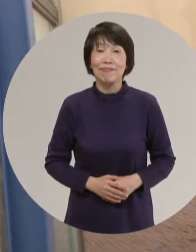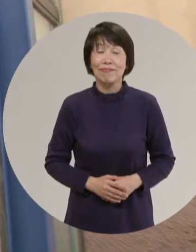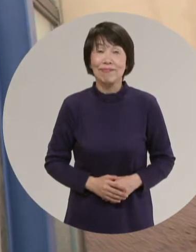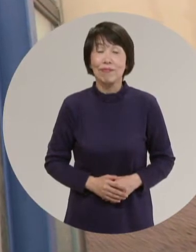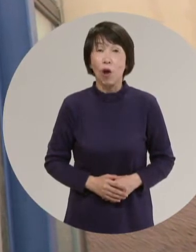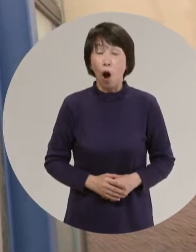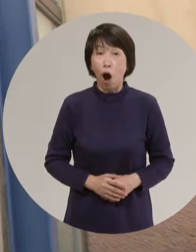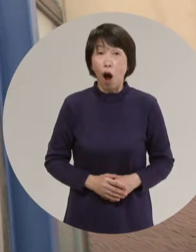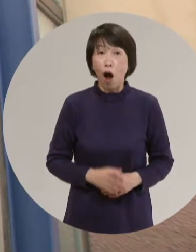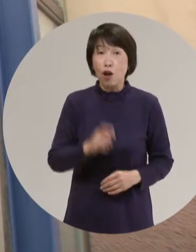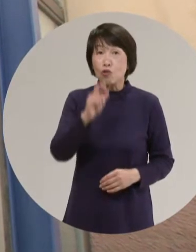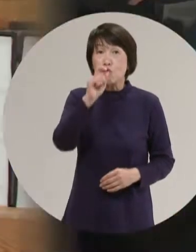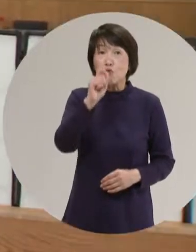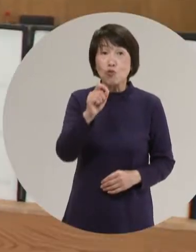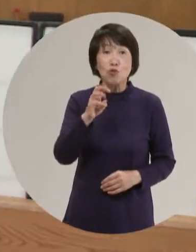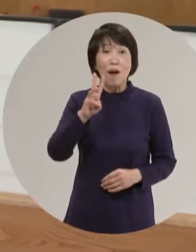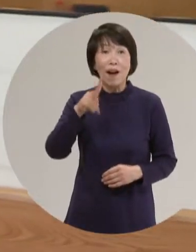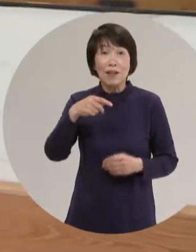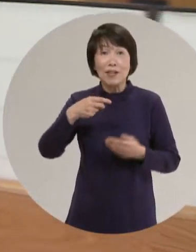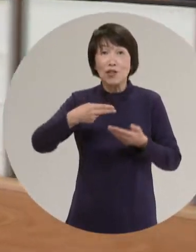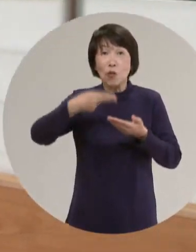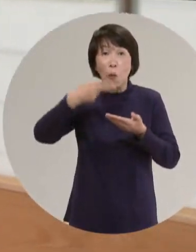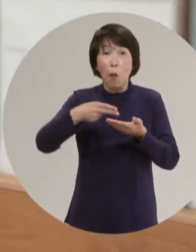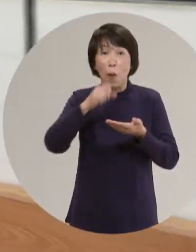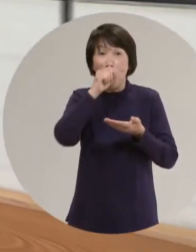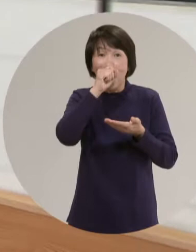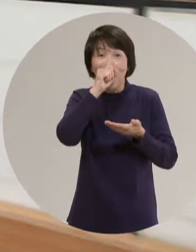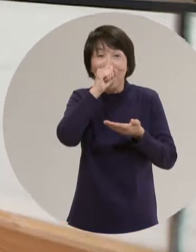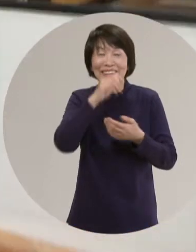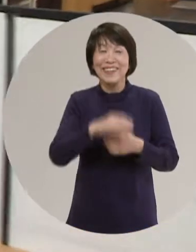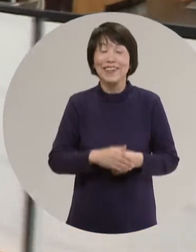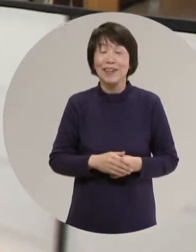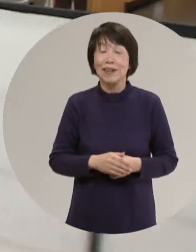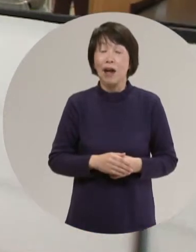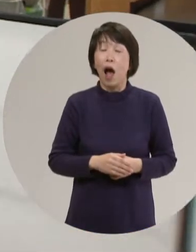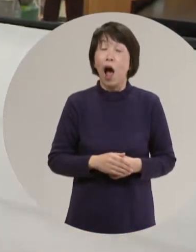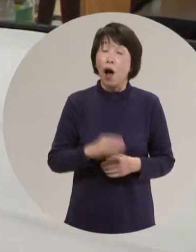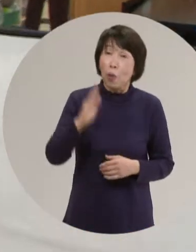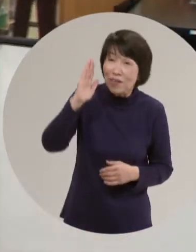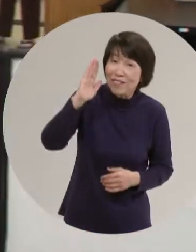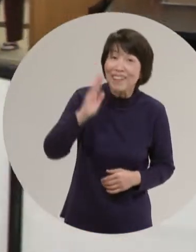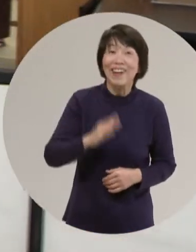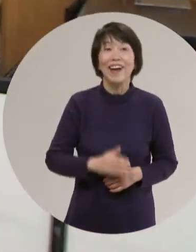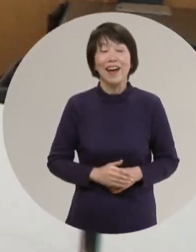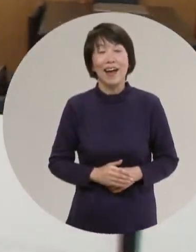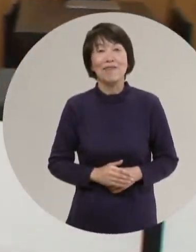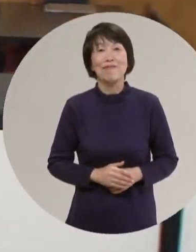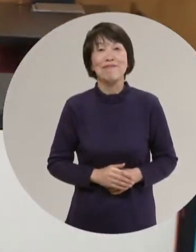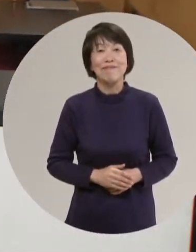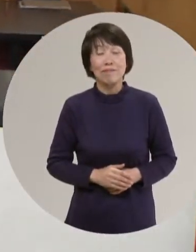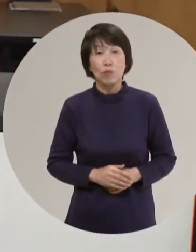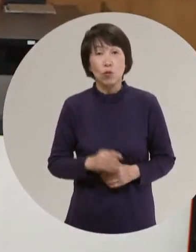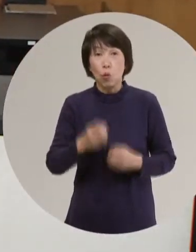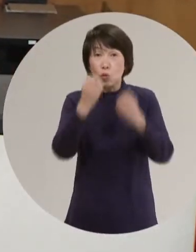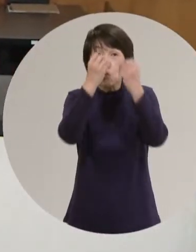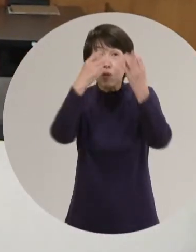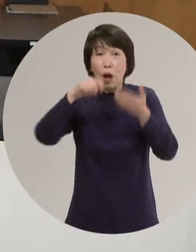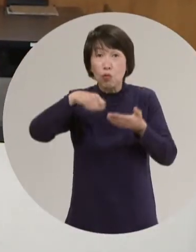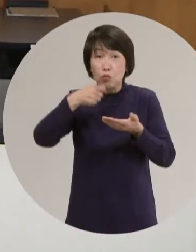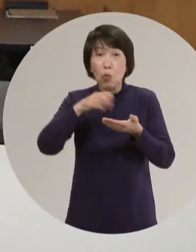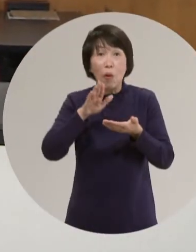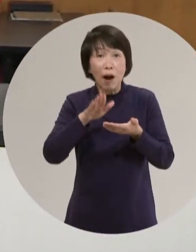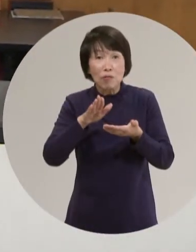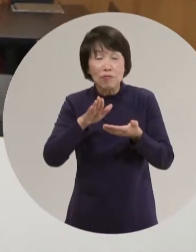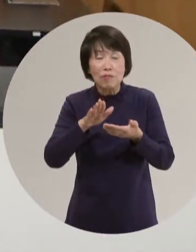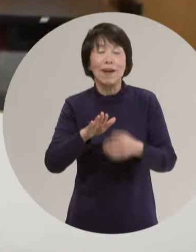お、十割そばですか。こんにちは。 いらっしゃいませ。 こちらにもスターフードあるんです